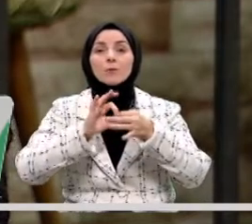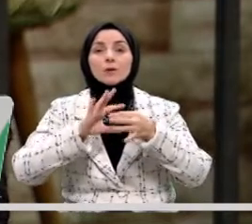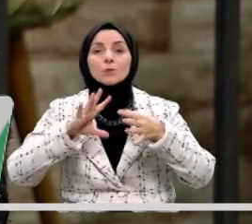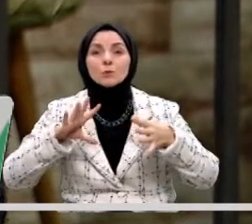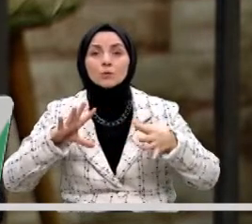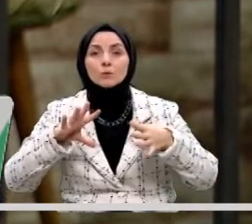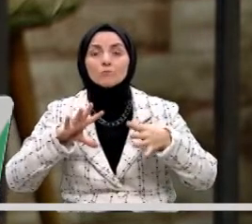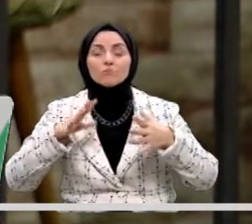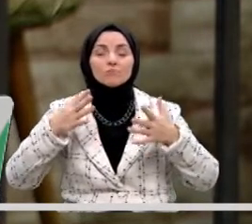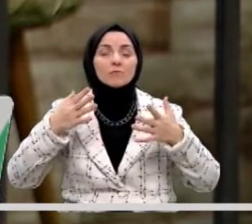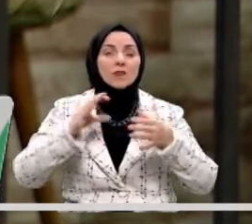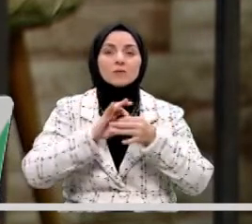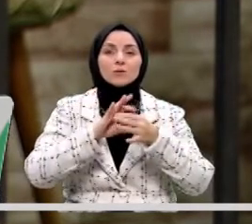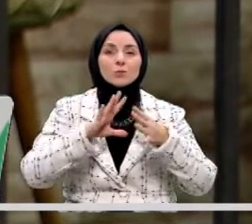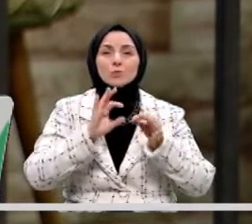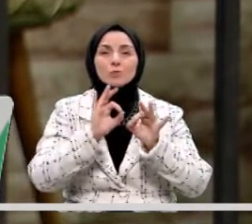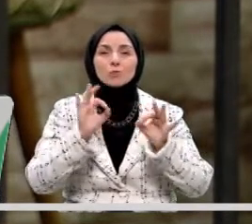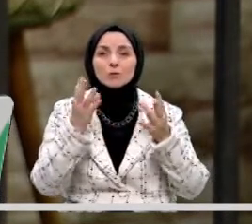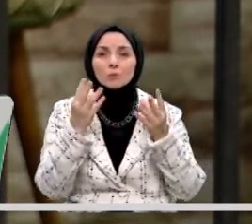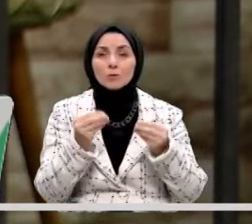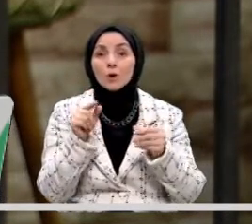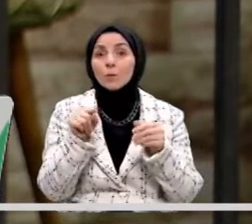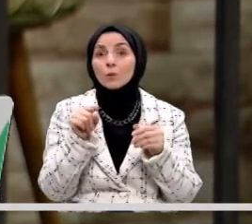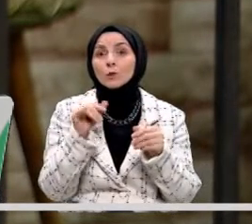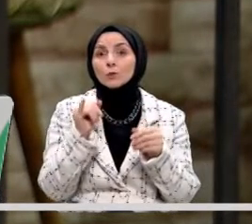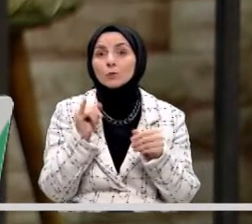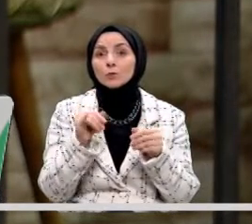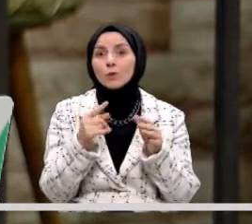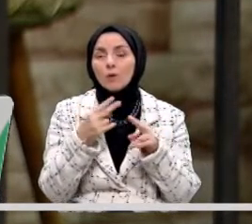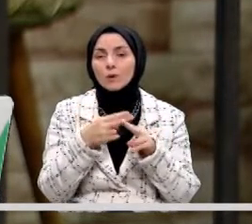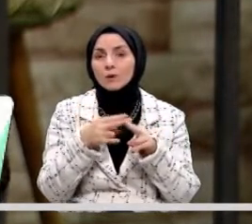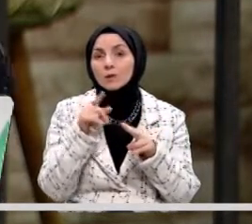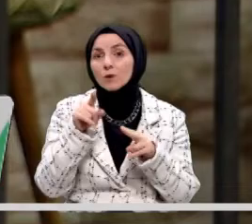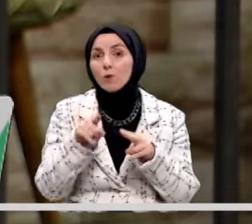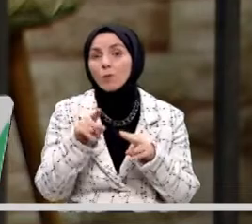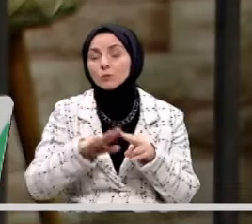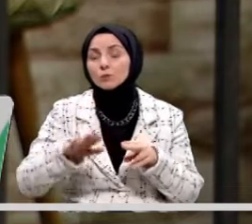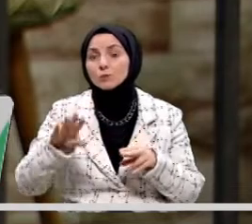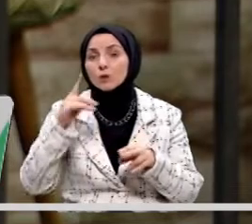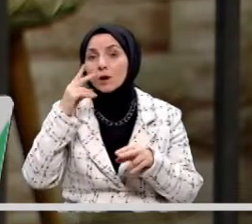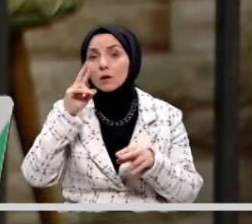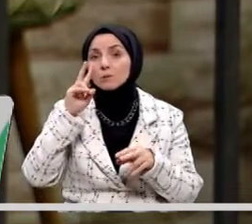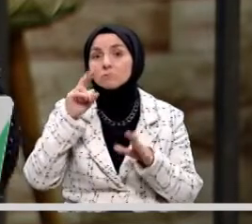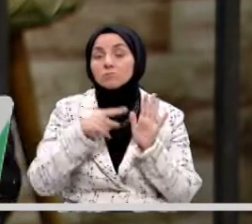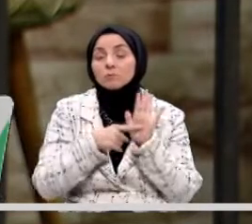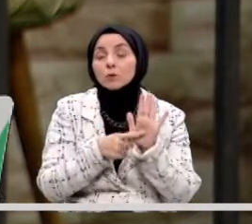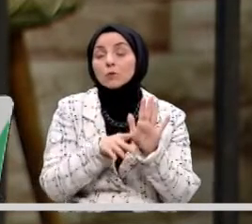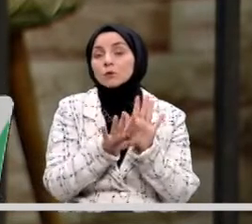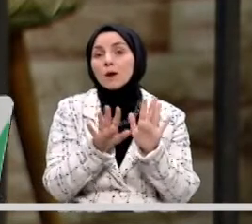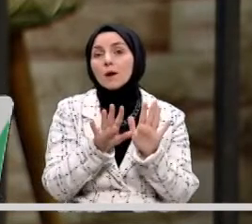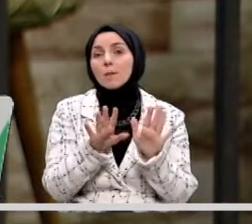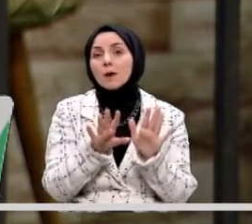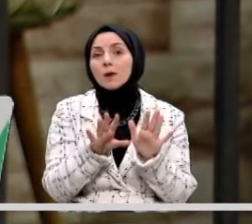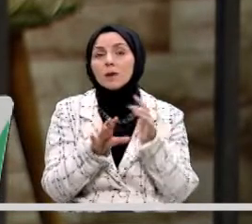çocukları kötü örnekleri kötü görüntüleri göstermeyin 6 yaşından önce çünkü çocuk kulağını bile çıkar gözünü kapatır Mesela orada